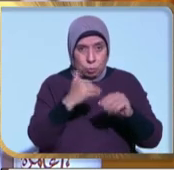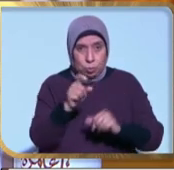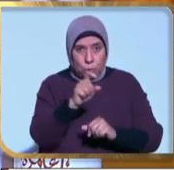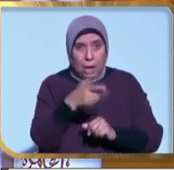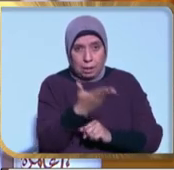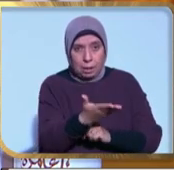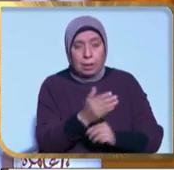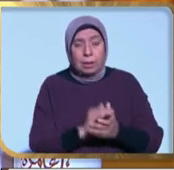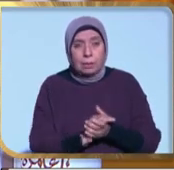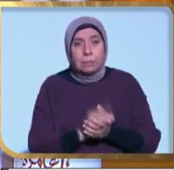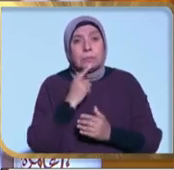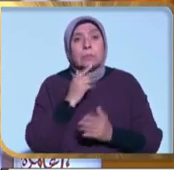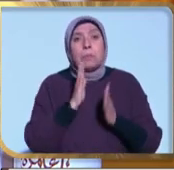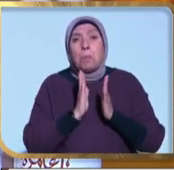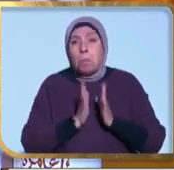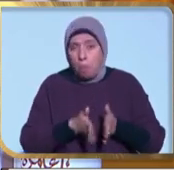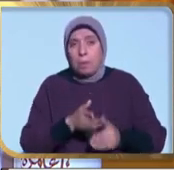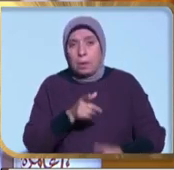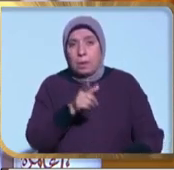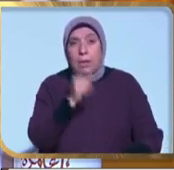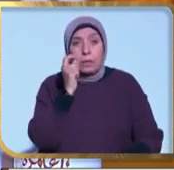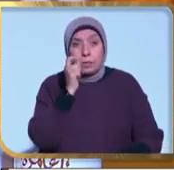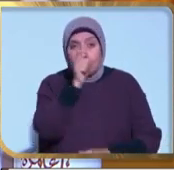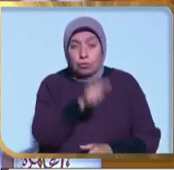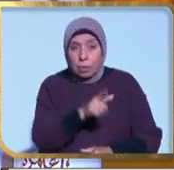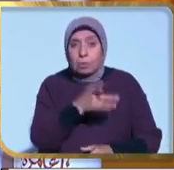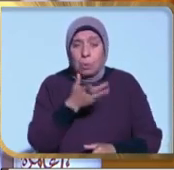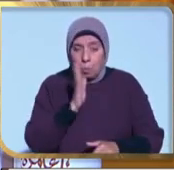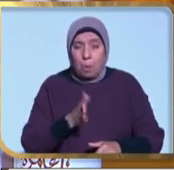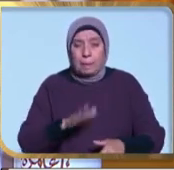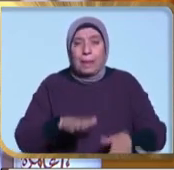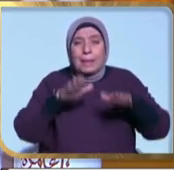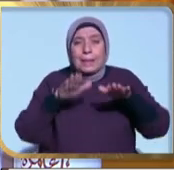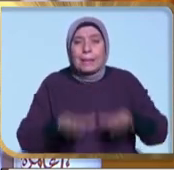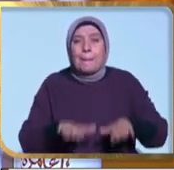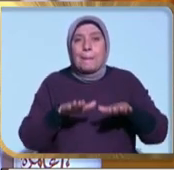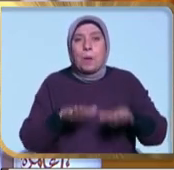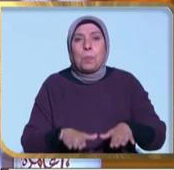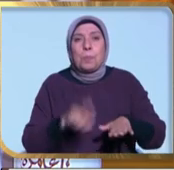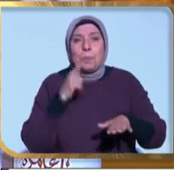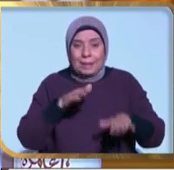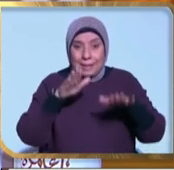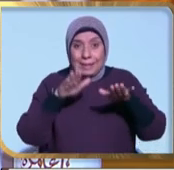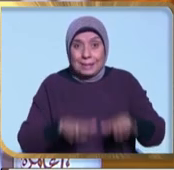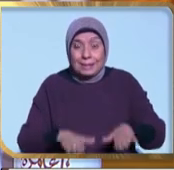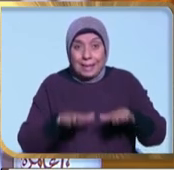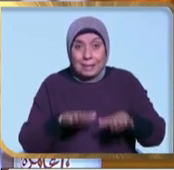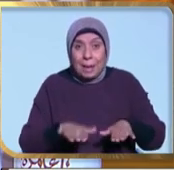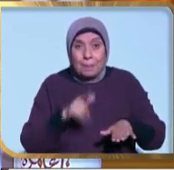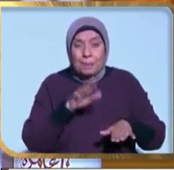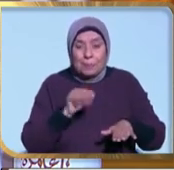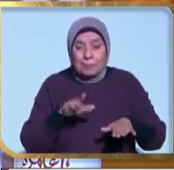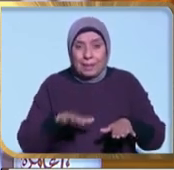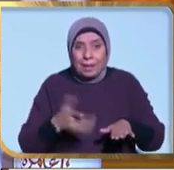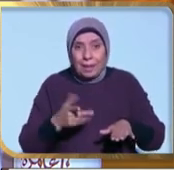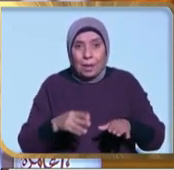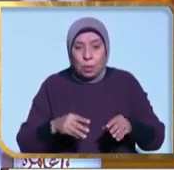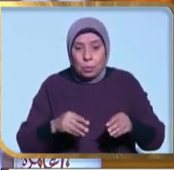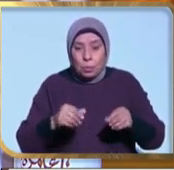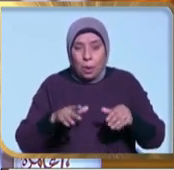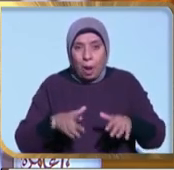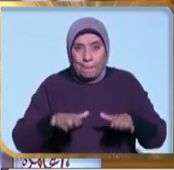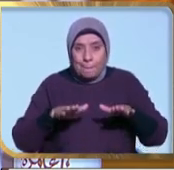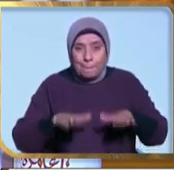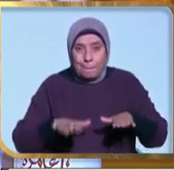دي فانه يجوز للانسان التيمم فيقوم التيمم بانك تقدم اقول كده